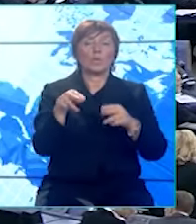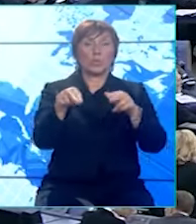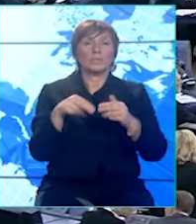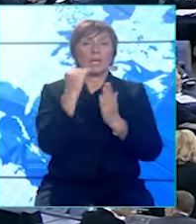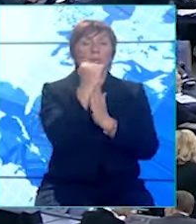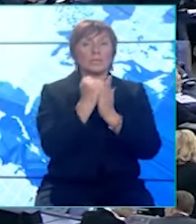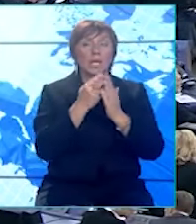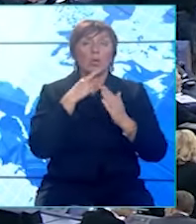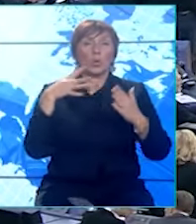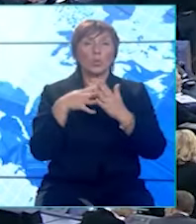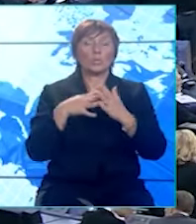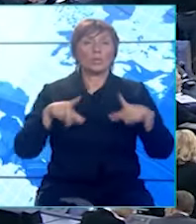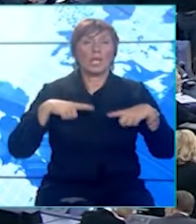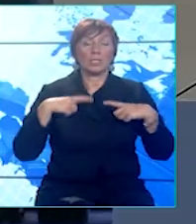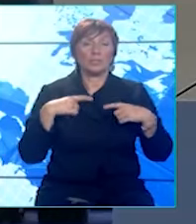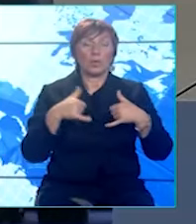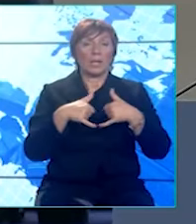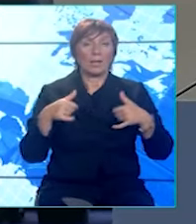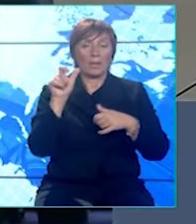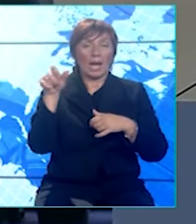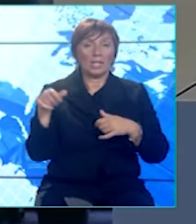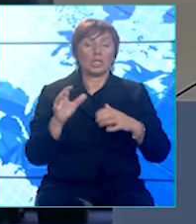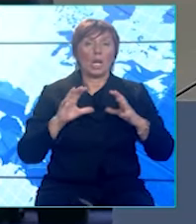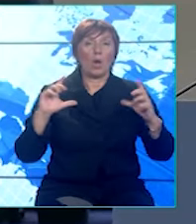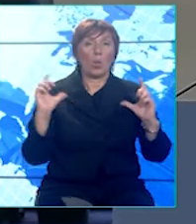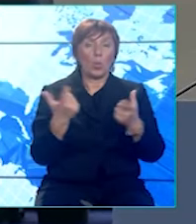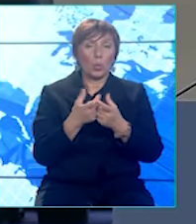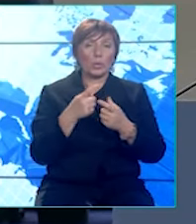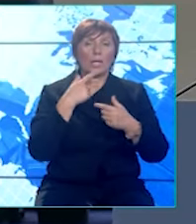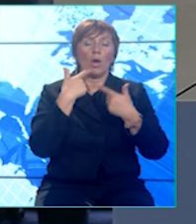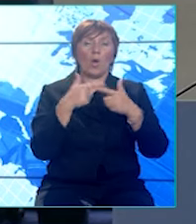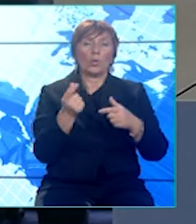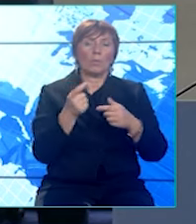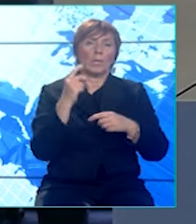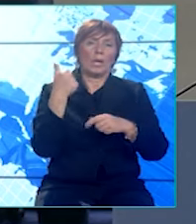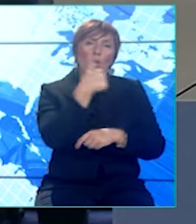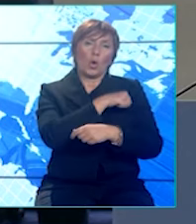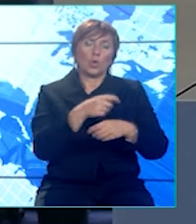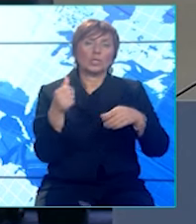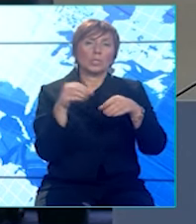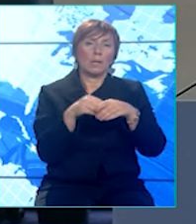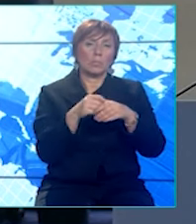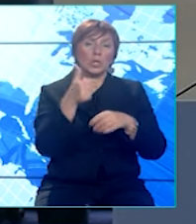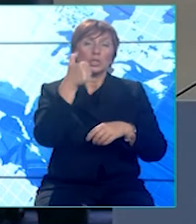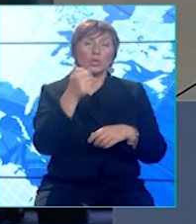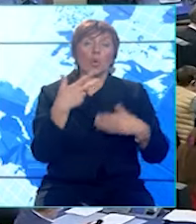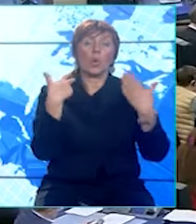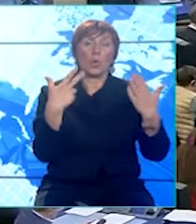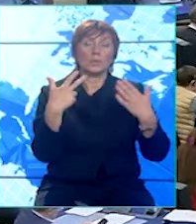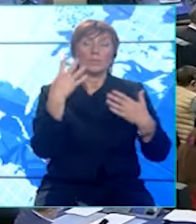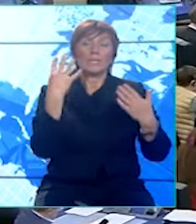koji utječu na živote građana Unije, a posao im je da odobre i godišnji budžet koji je ove godine dostigao